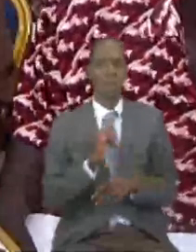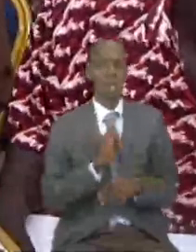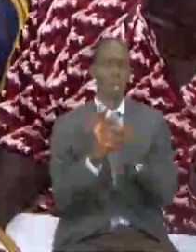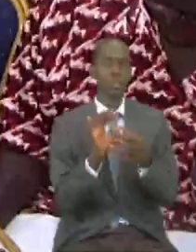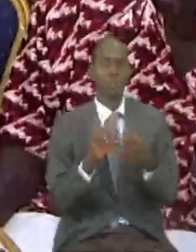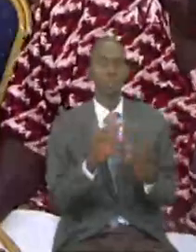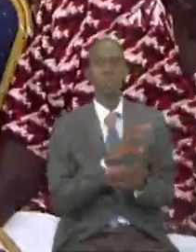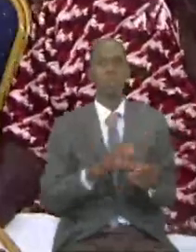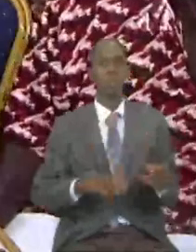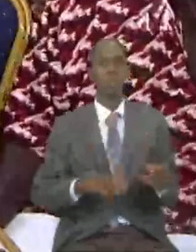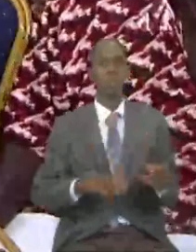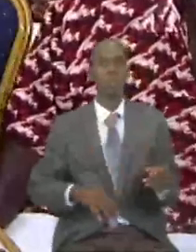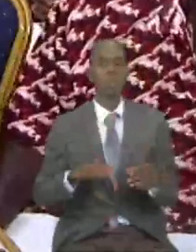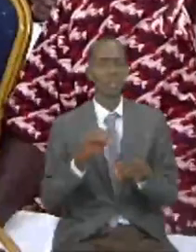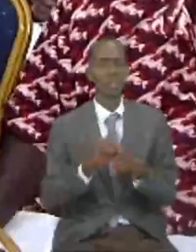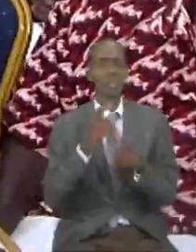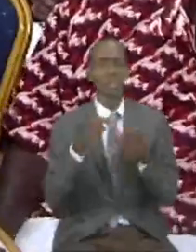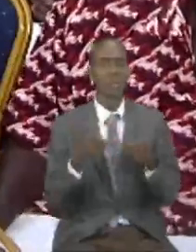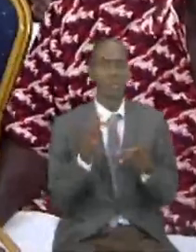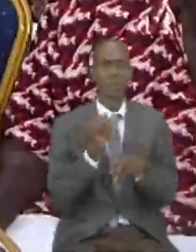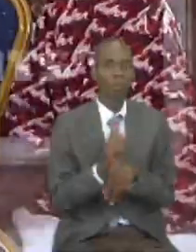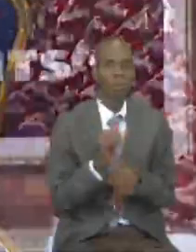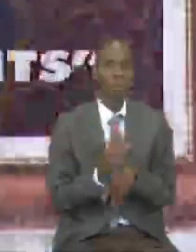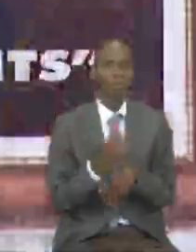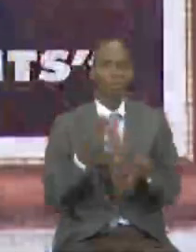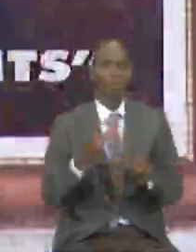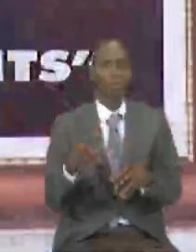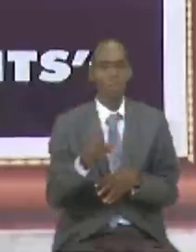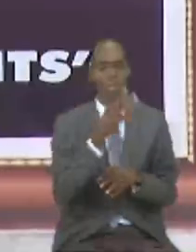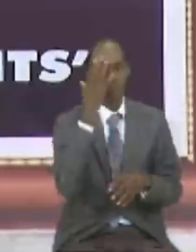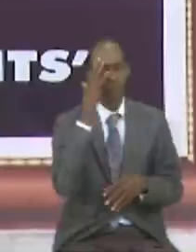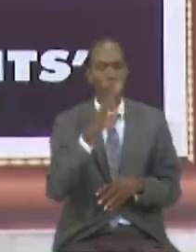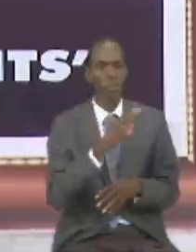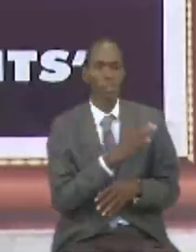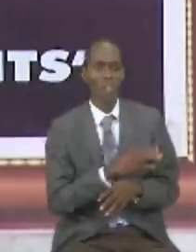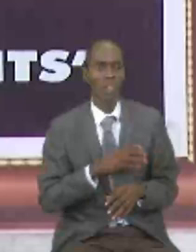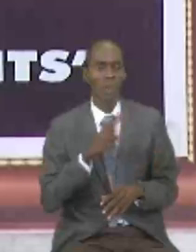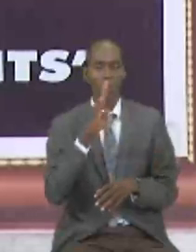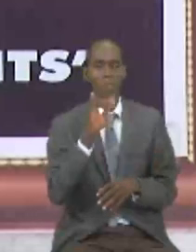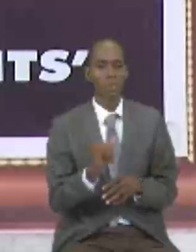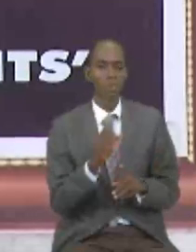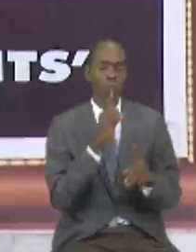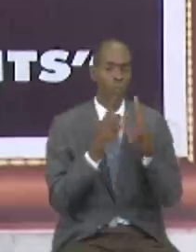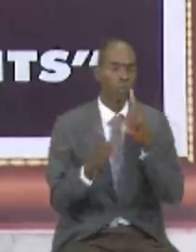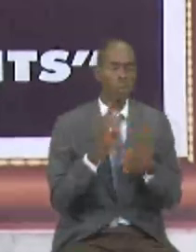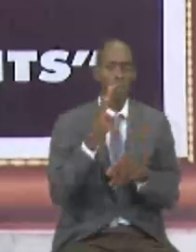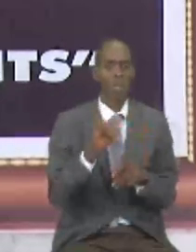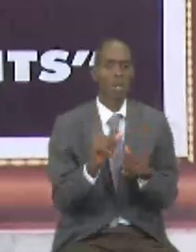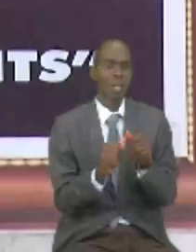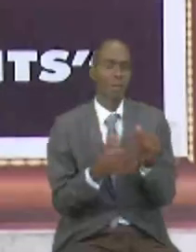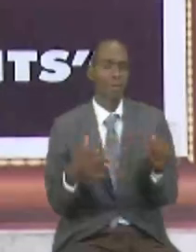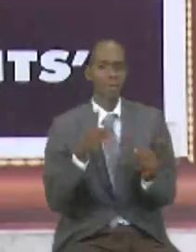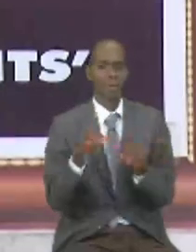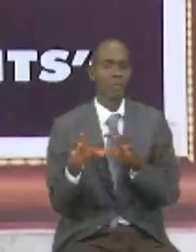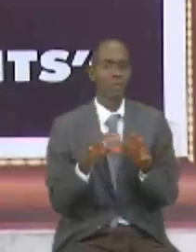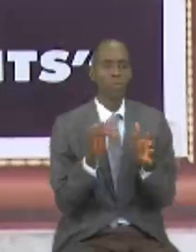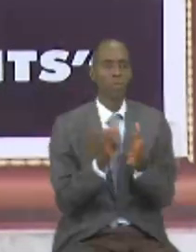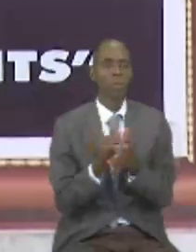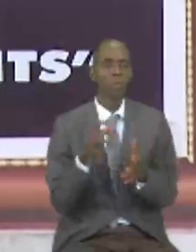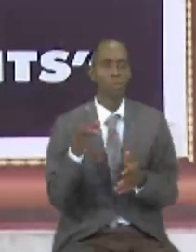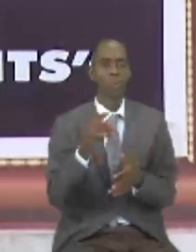Christ. Au bureau, qu'il sache, par ton caractère, par ta vie, par ton témoignage, par tout ce que tu